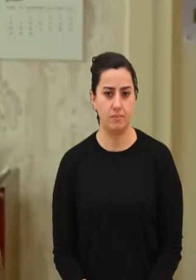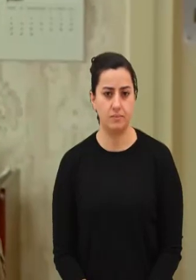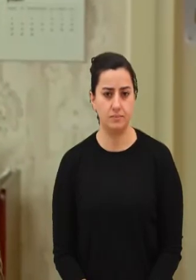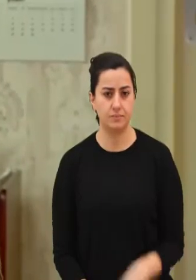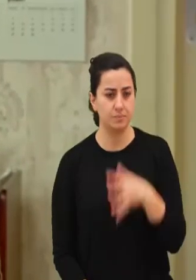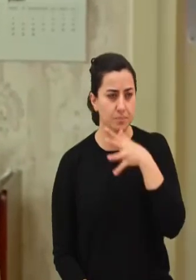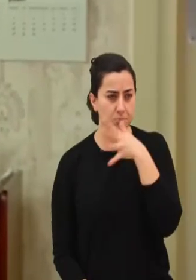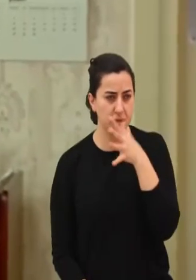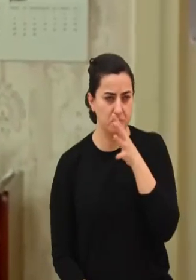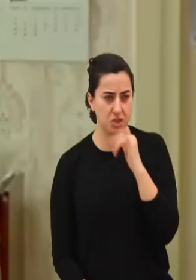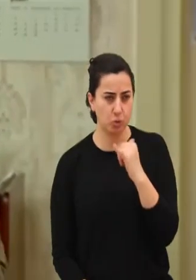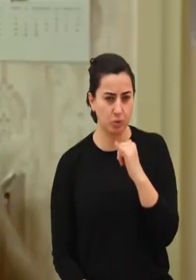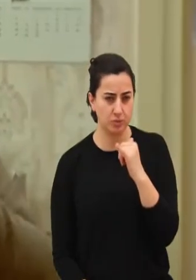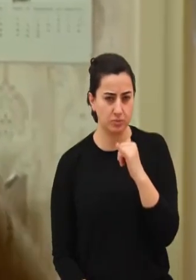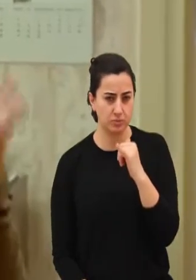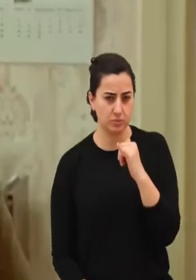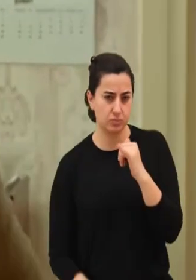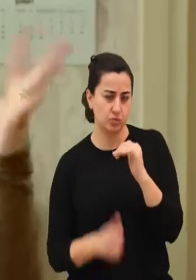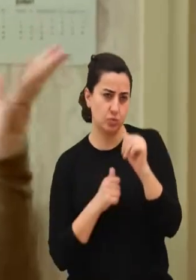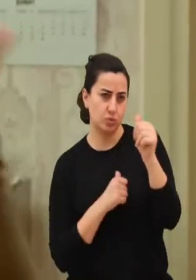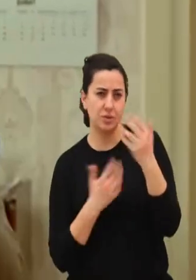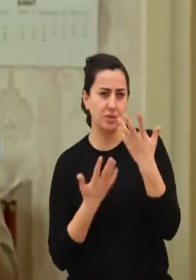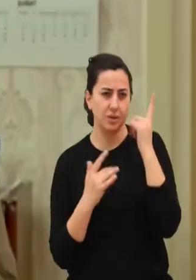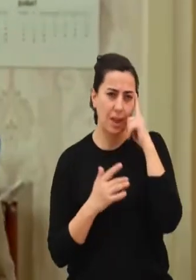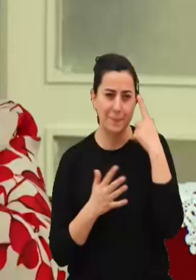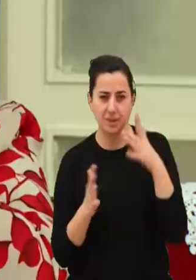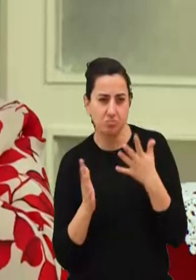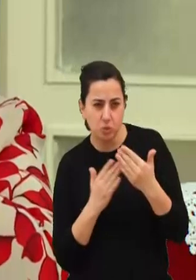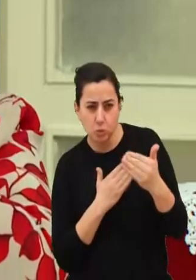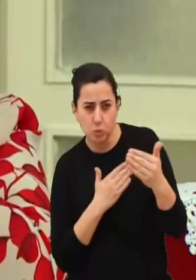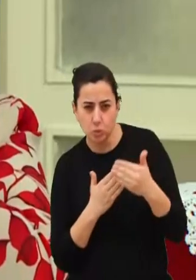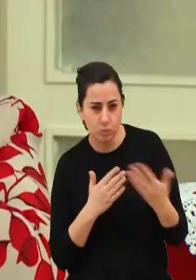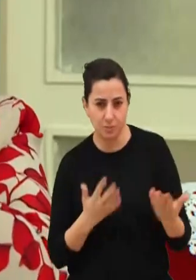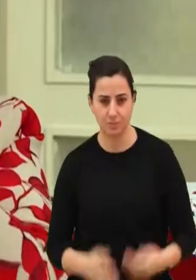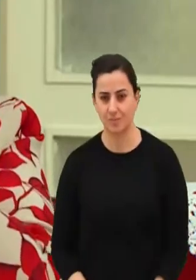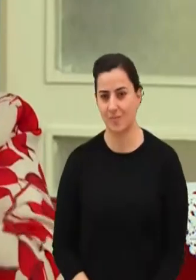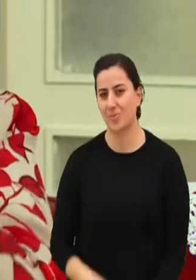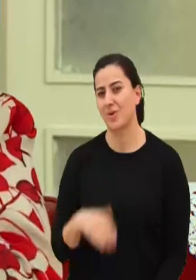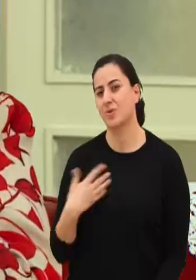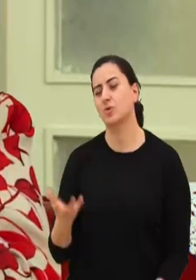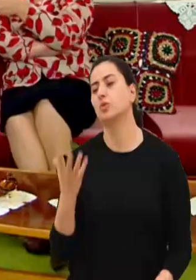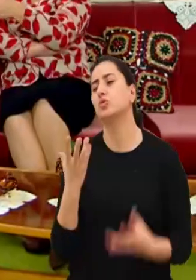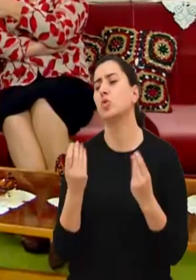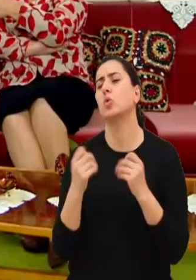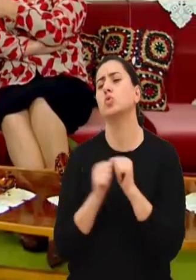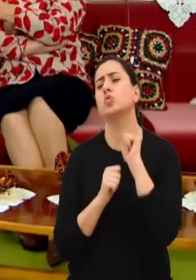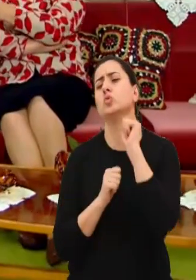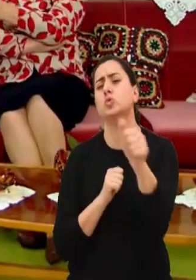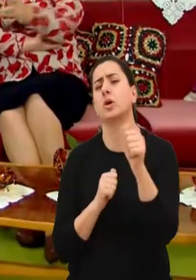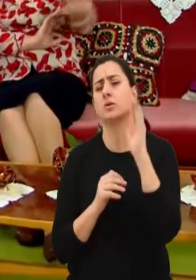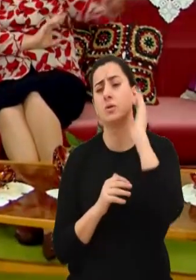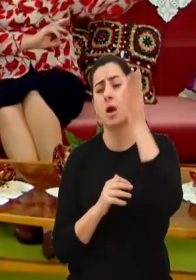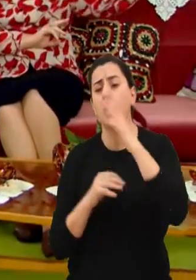Yapar. 5000 kilometre ne kadar oluyor böyle takriben yani? Çok uzak. Çok uzak.